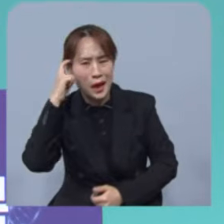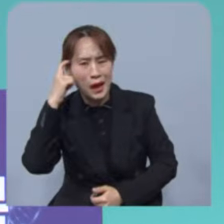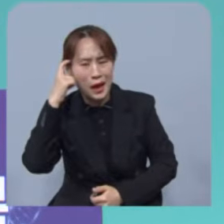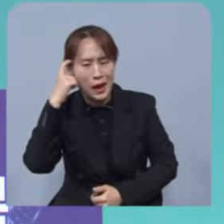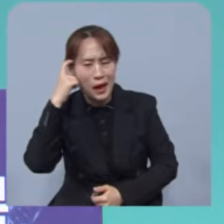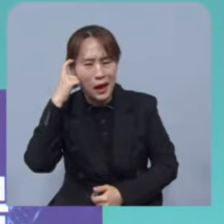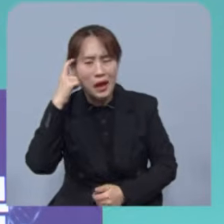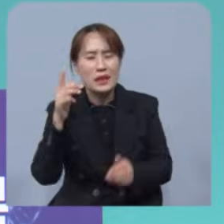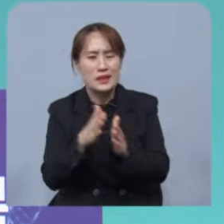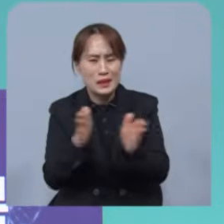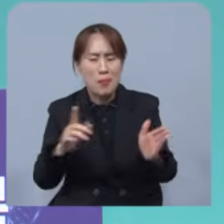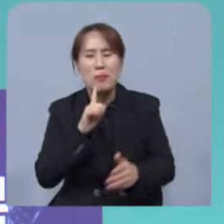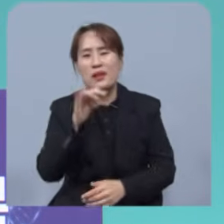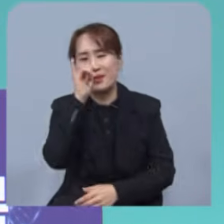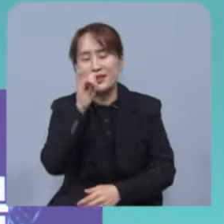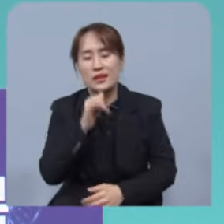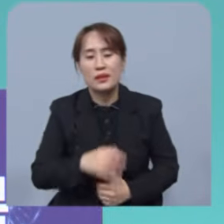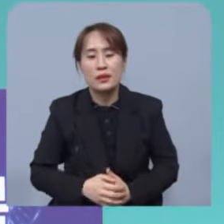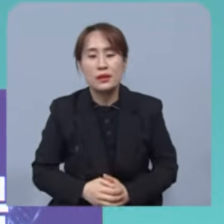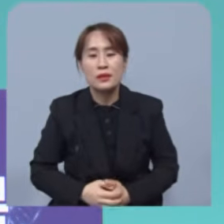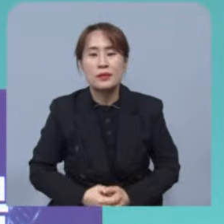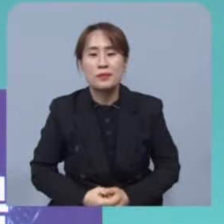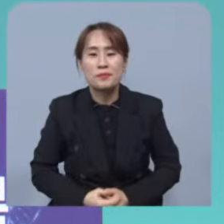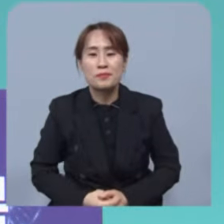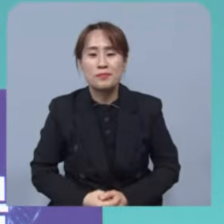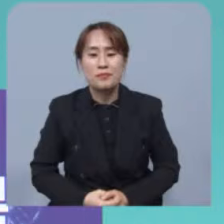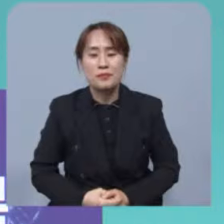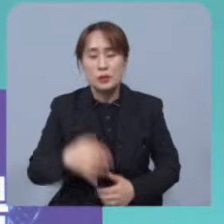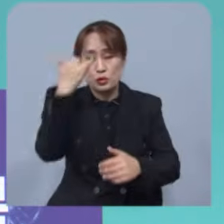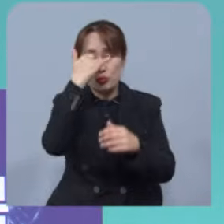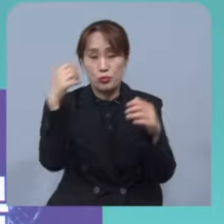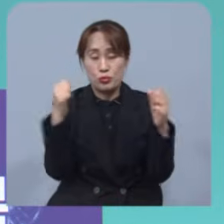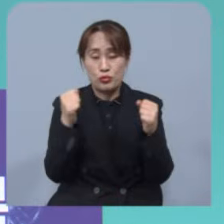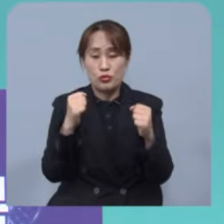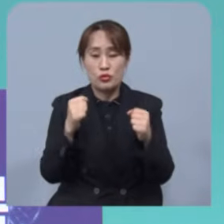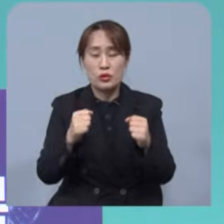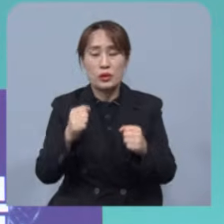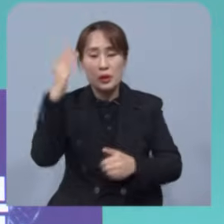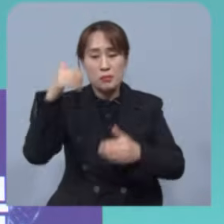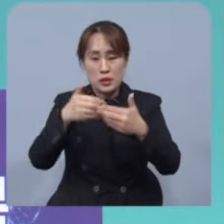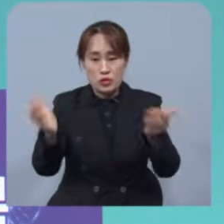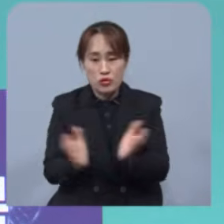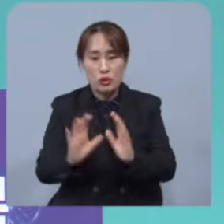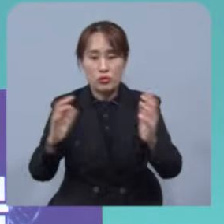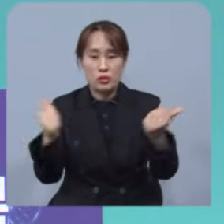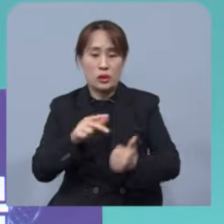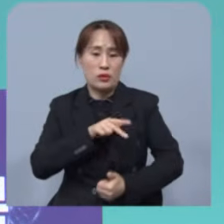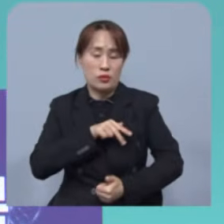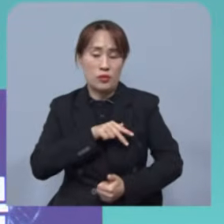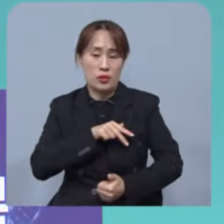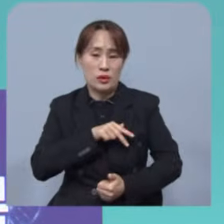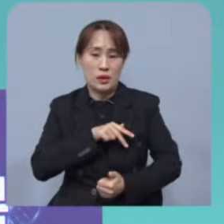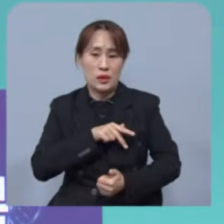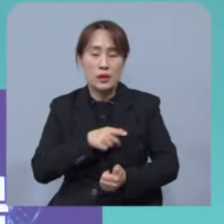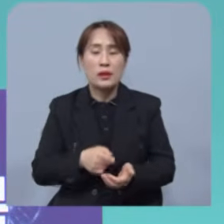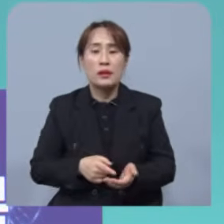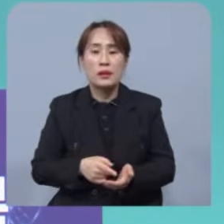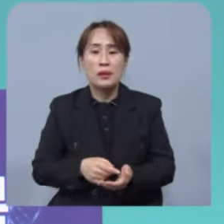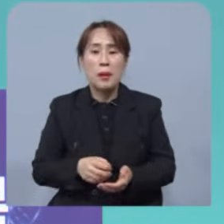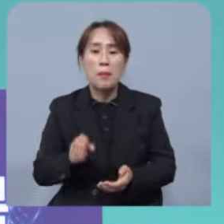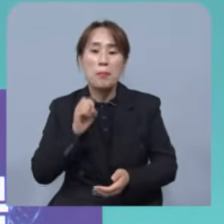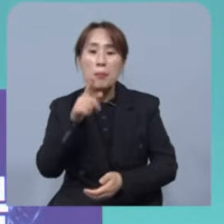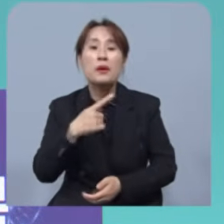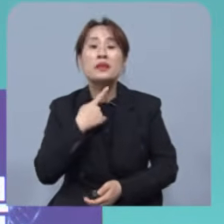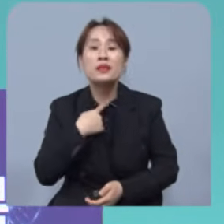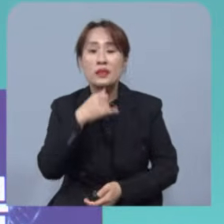들기 시작했다고 해요. 제가 우리 충북의 민주당 의원님들한테도 그 말씀을 잠깐 드릴 기회가 있었던